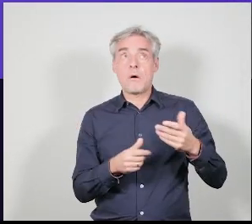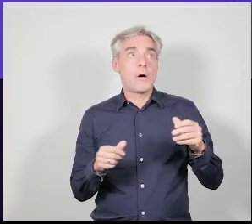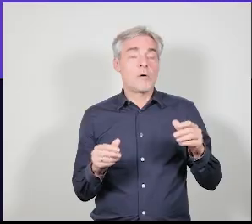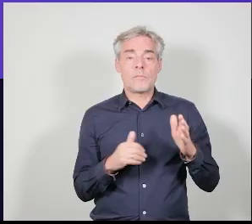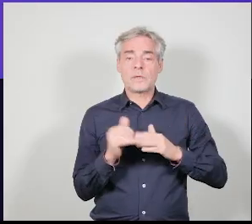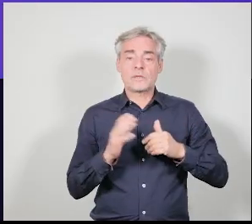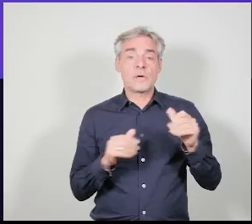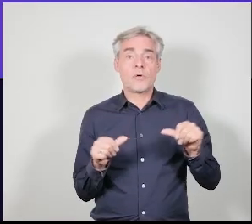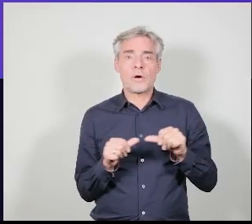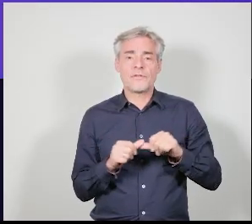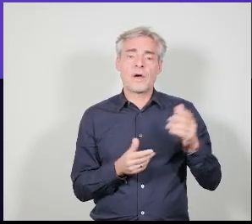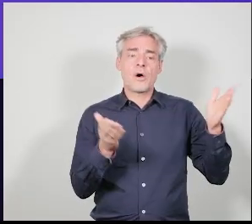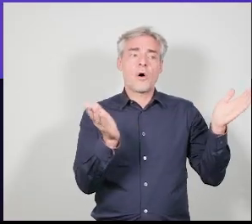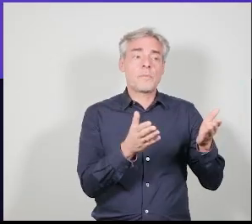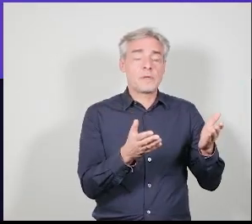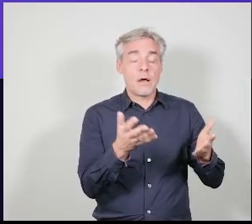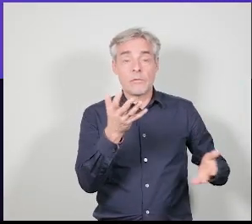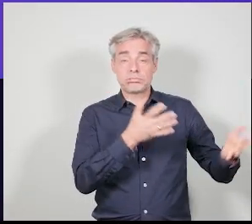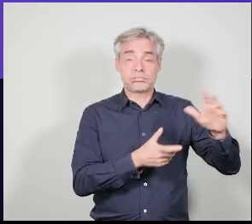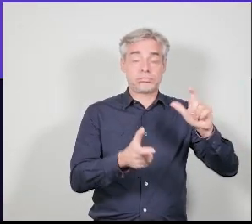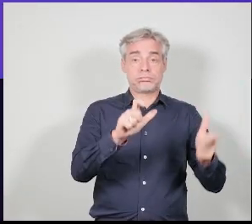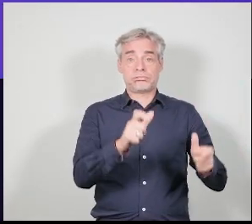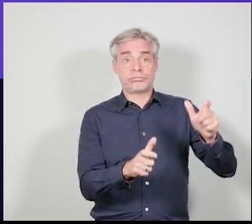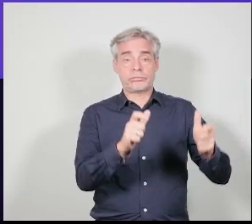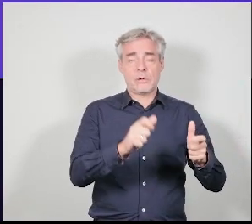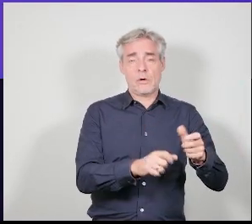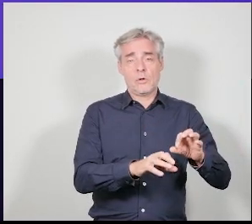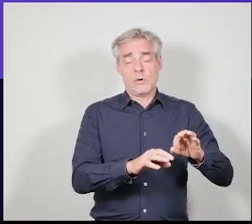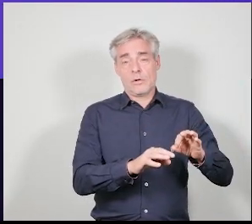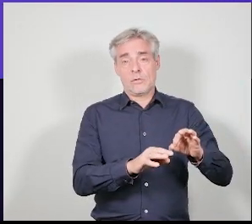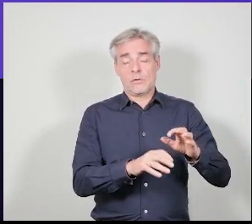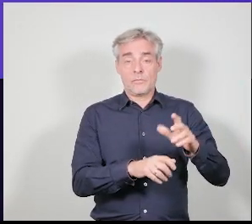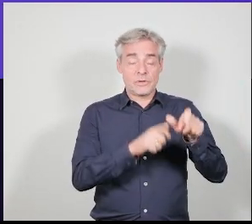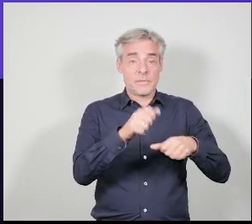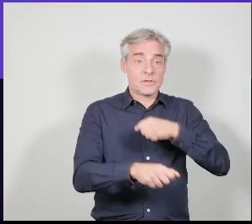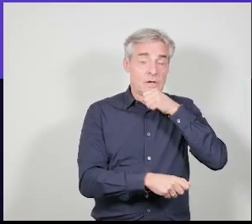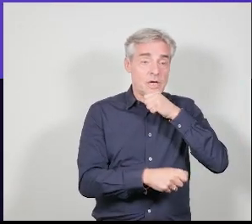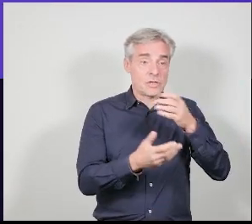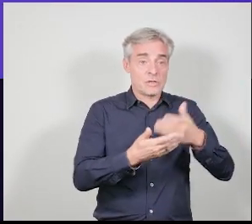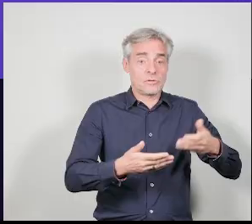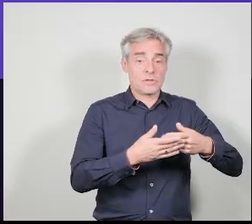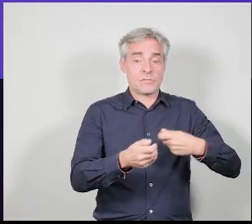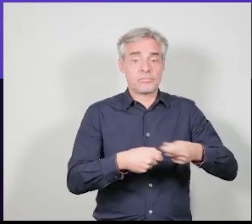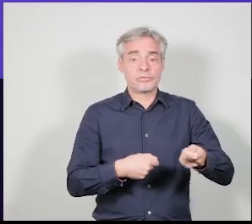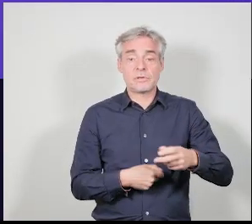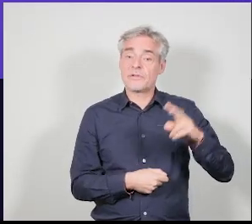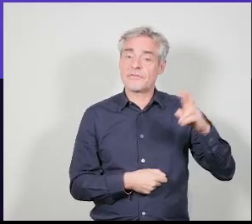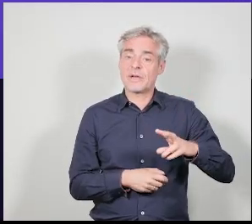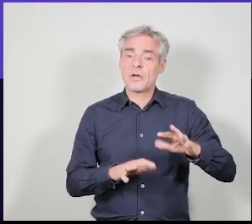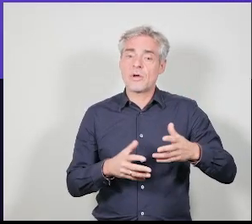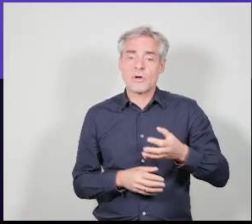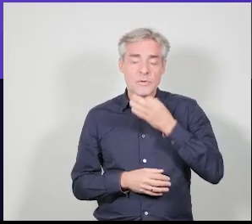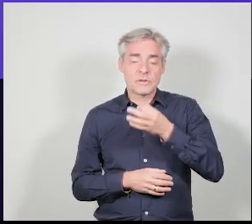métier, un hôpital qui n'est pas calibré clairement pour recevoir les personnes âgées, et ça c'est aussi un sujet qu'on pointe, c'est comment